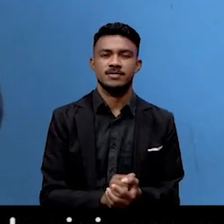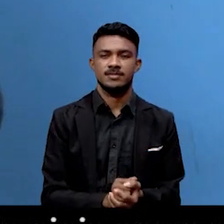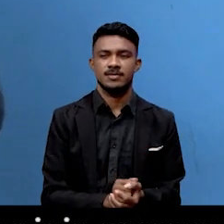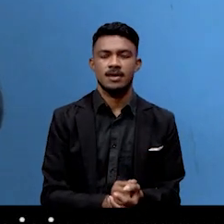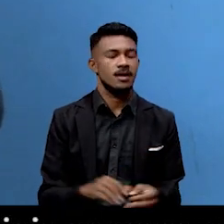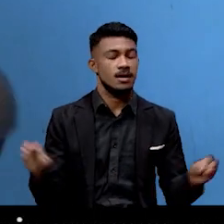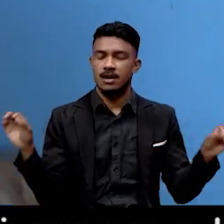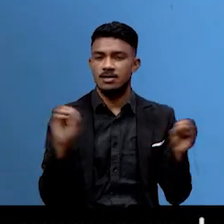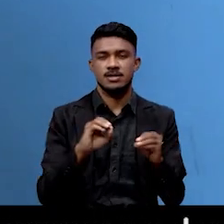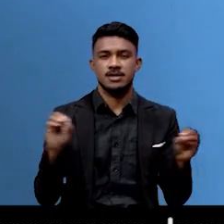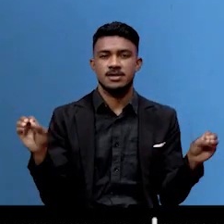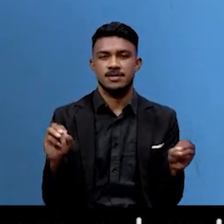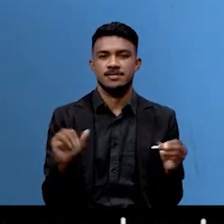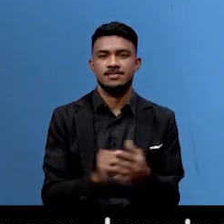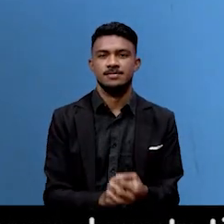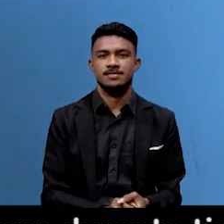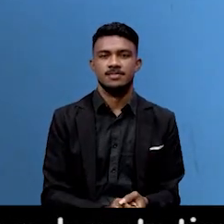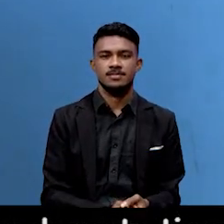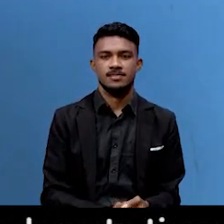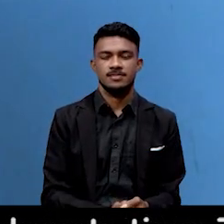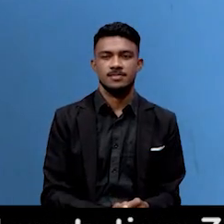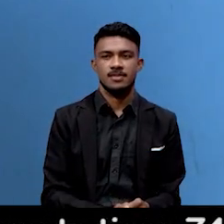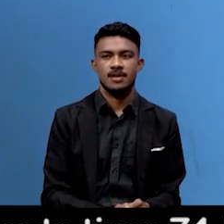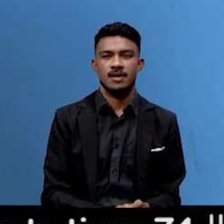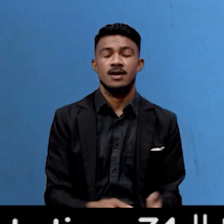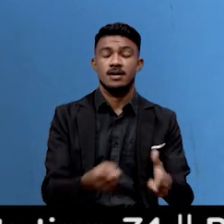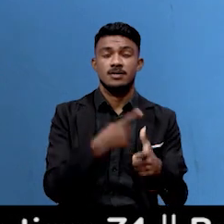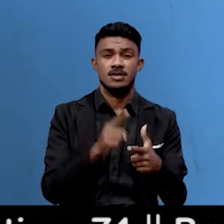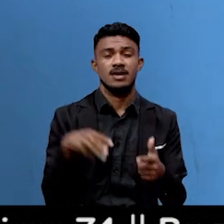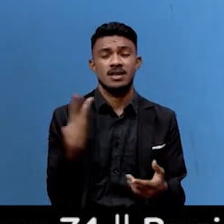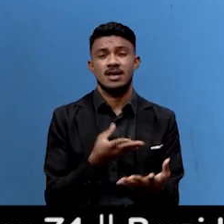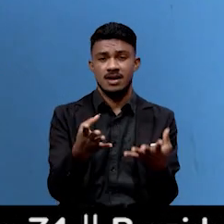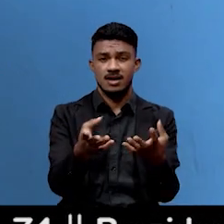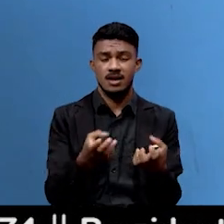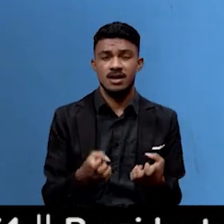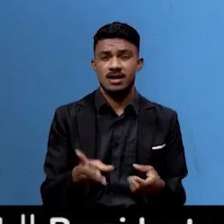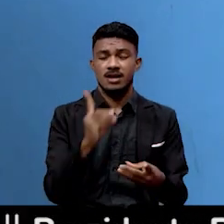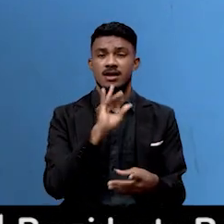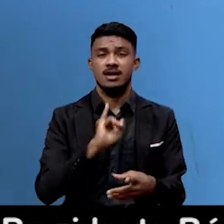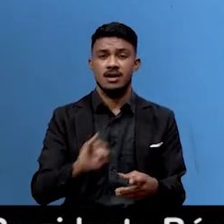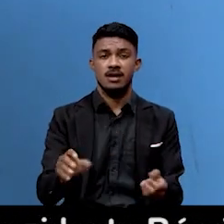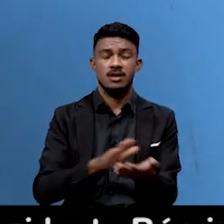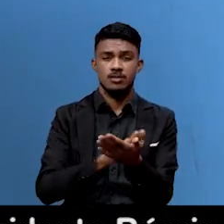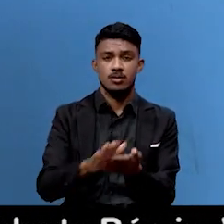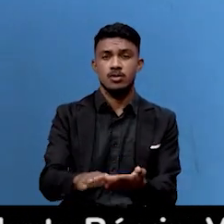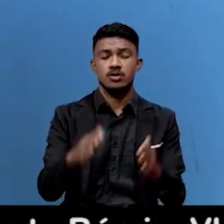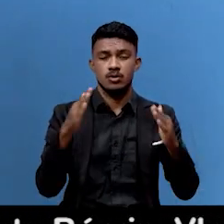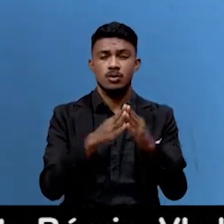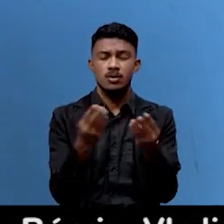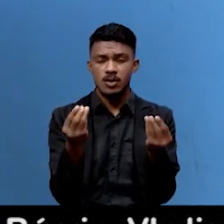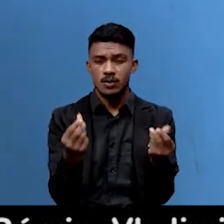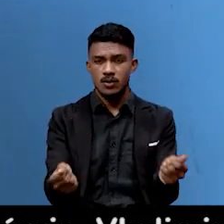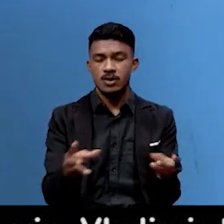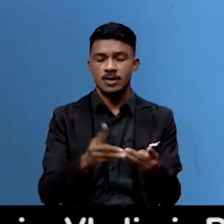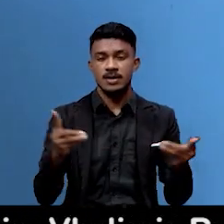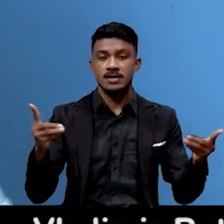la usan sene logika la usan sene jadi ita karak sai di libertais di akliu uma oi tuan espaço dia